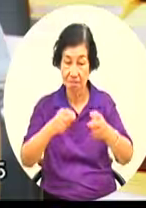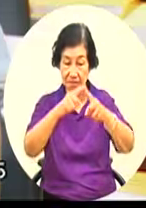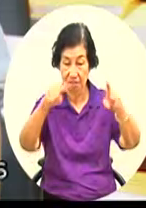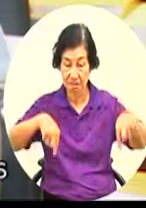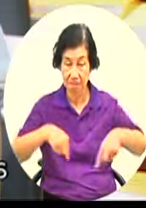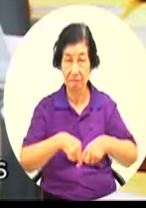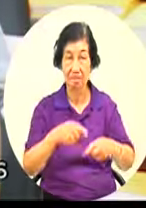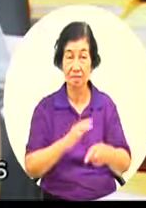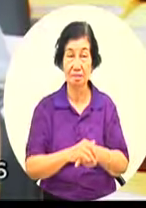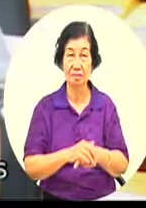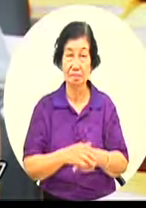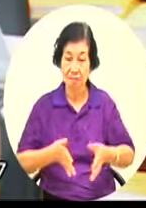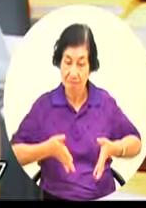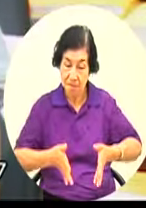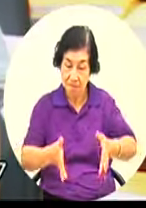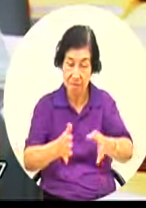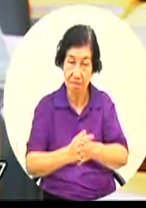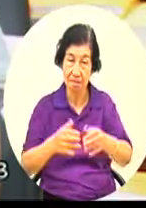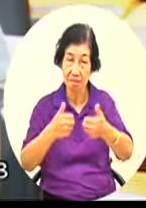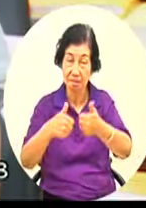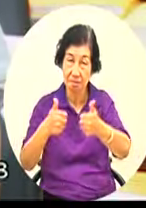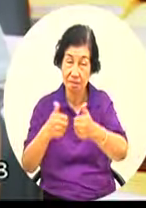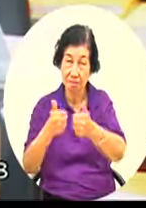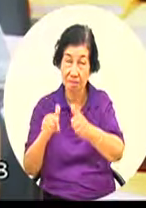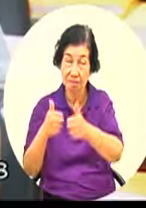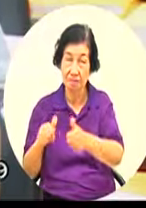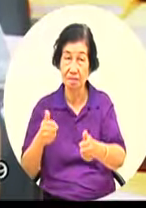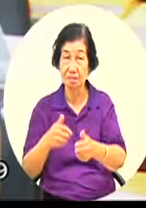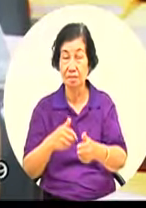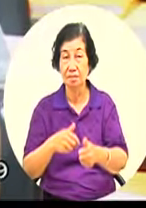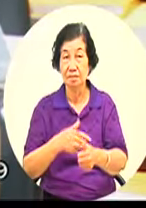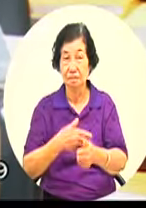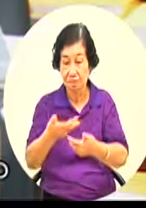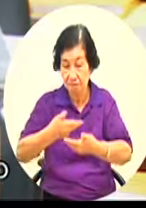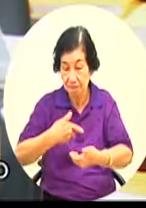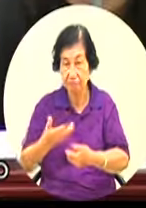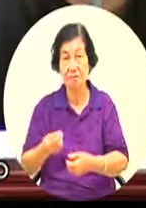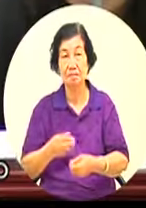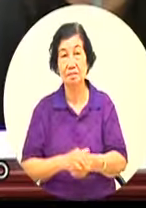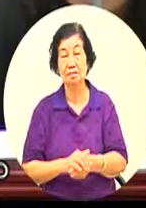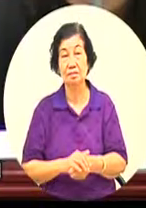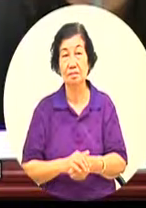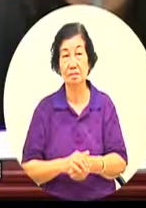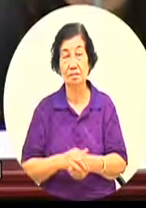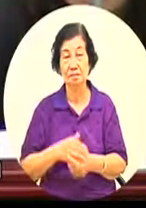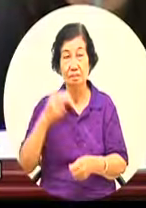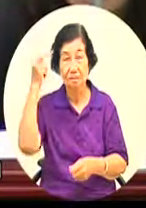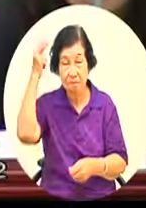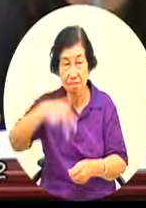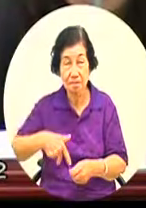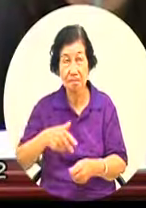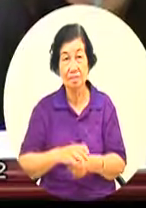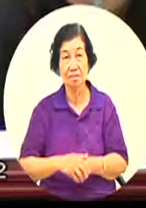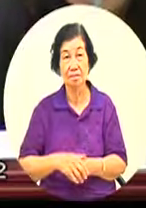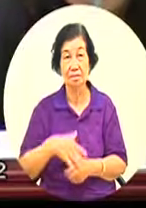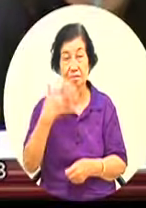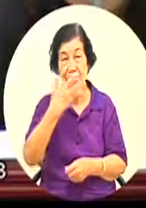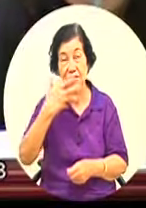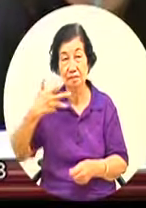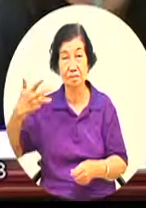请在地议员参加啦。 那有可能我们都没有接到。 后礼拜搁一场音乐会，伫遐福德